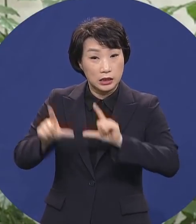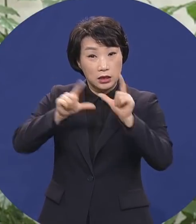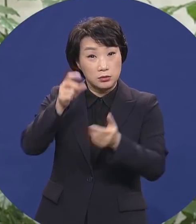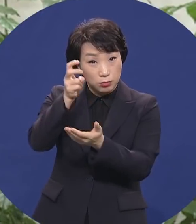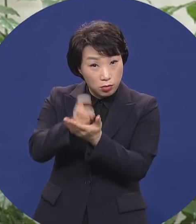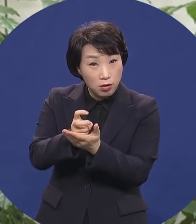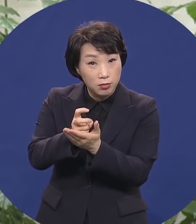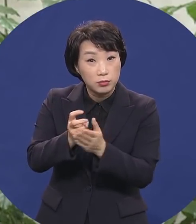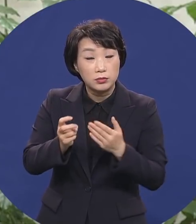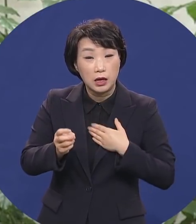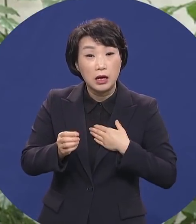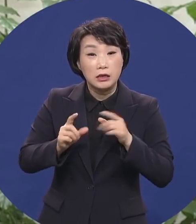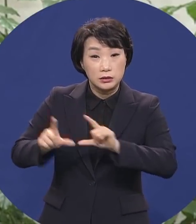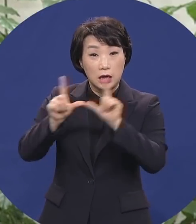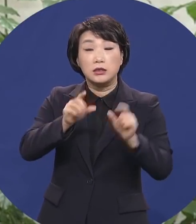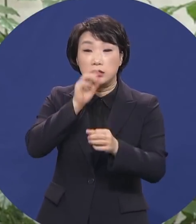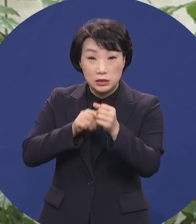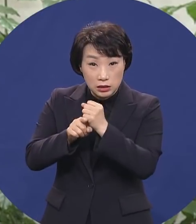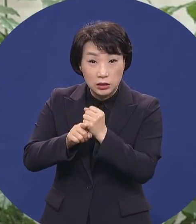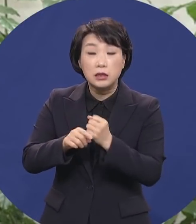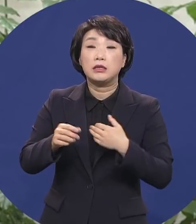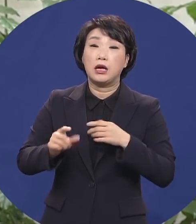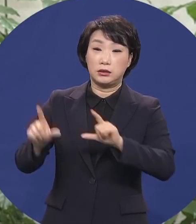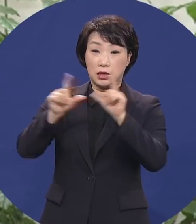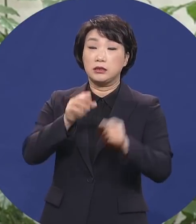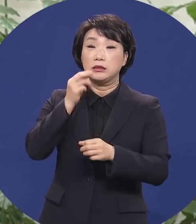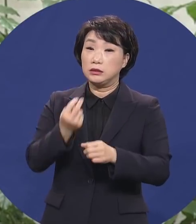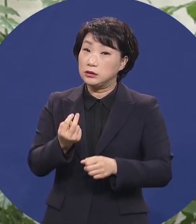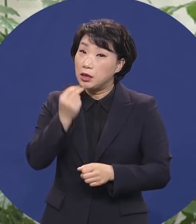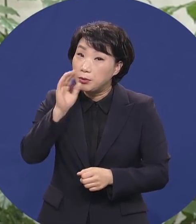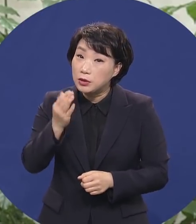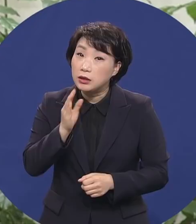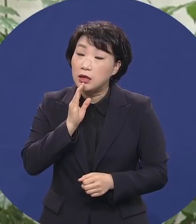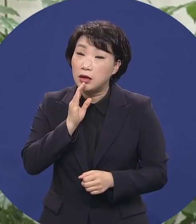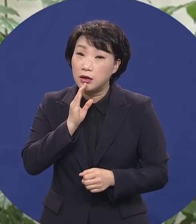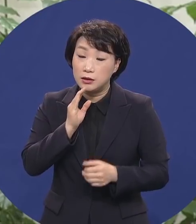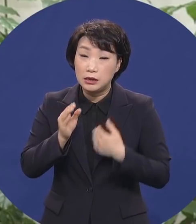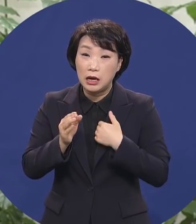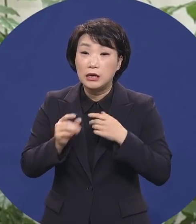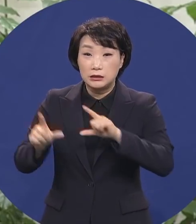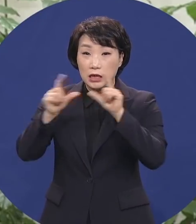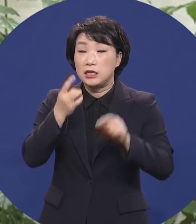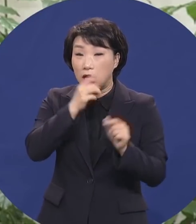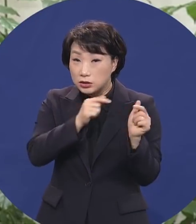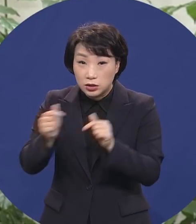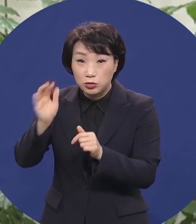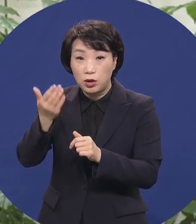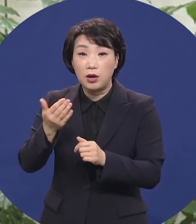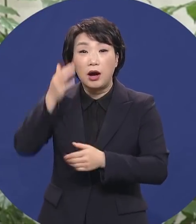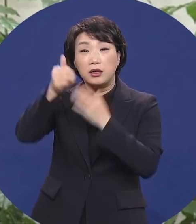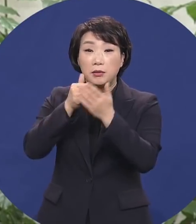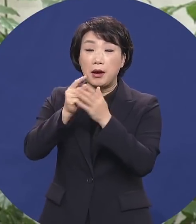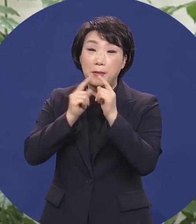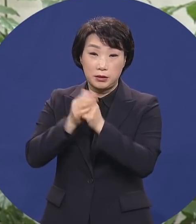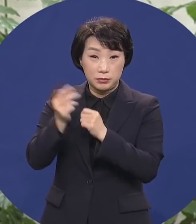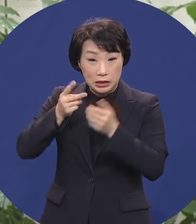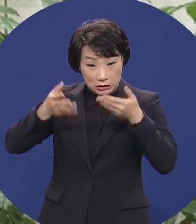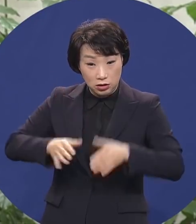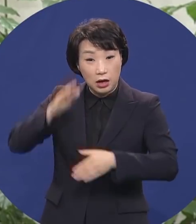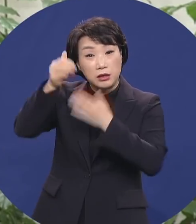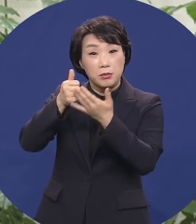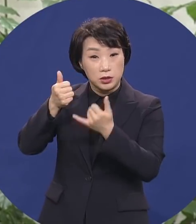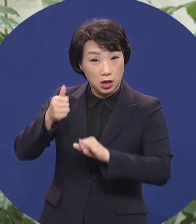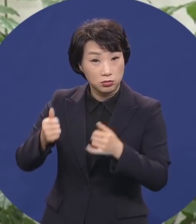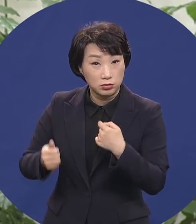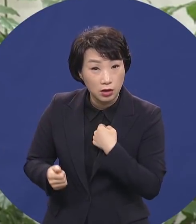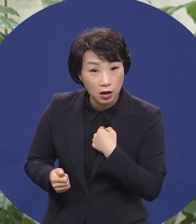법이요, 진리요, 생명이요, 양식이요, 말씀으로 거듭난 말씀의 자녀인데